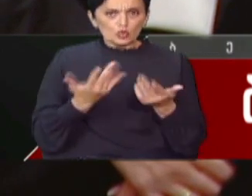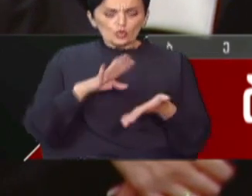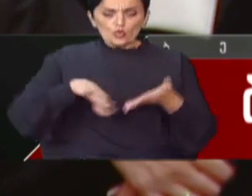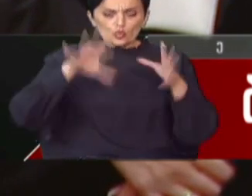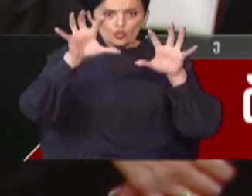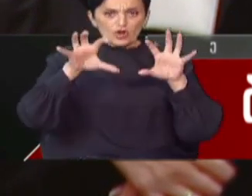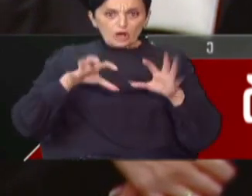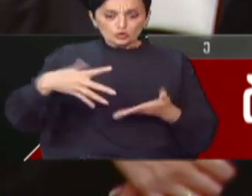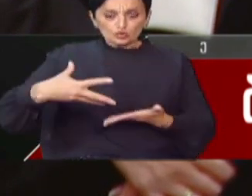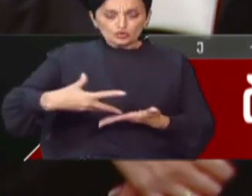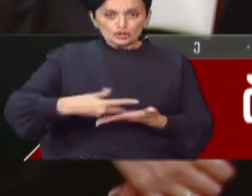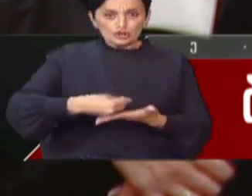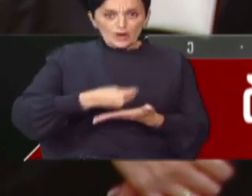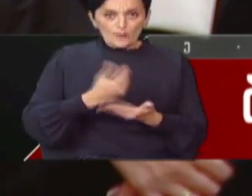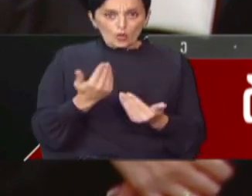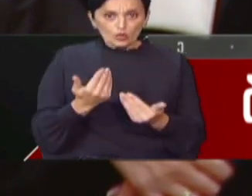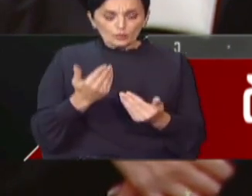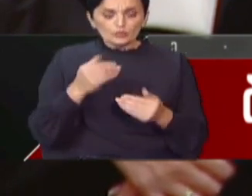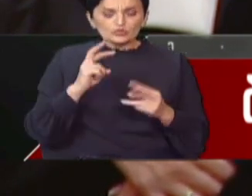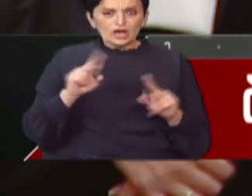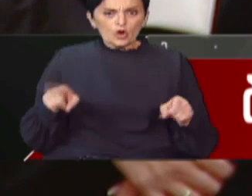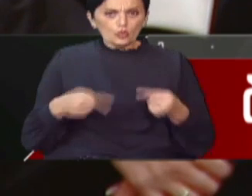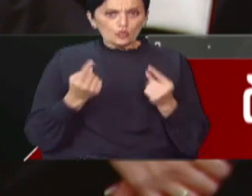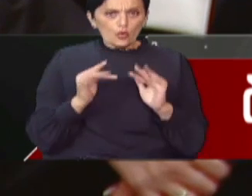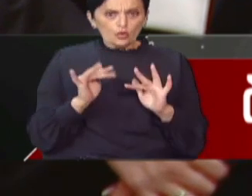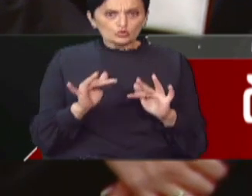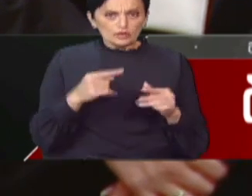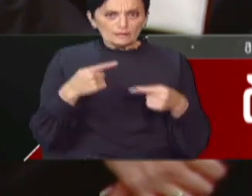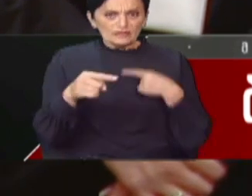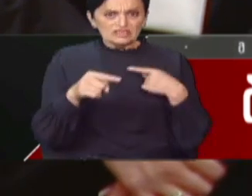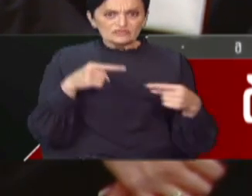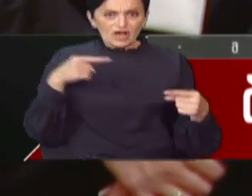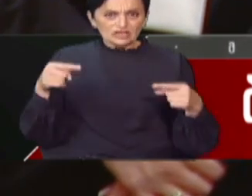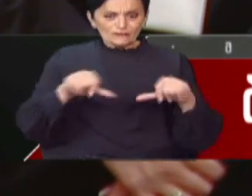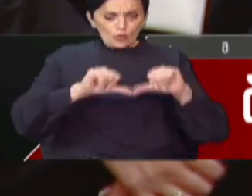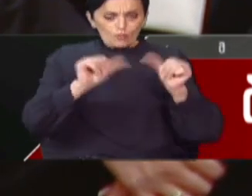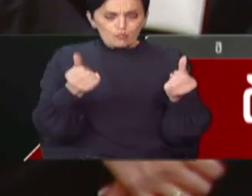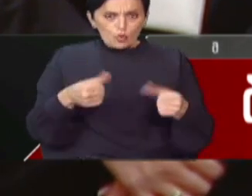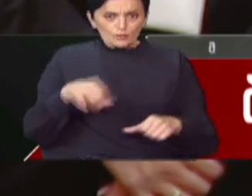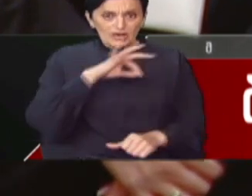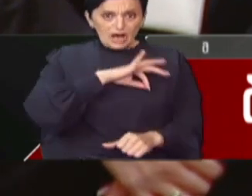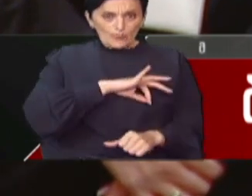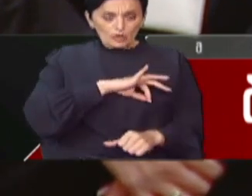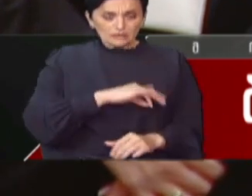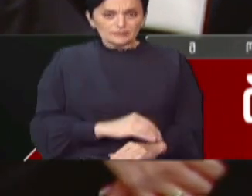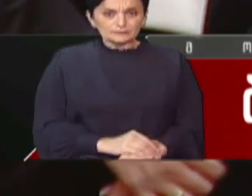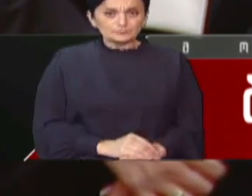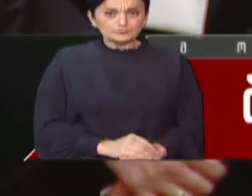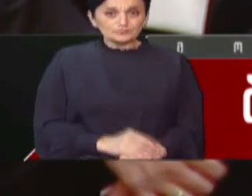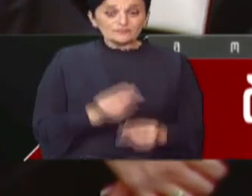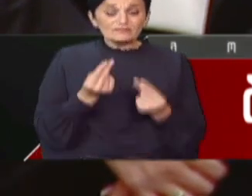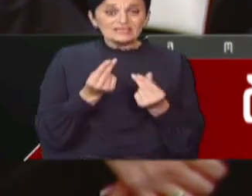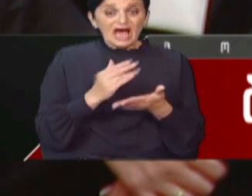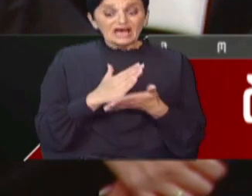უკანონო შემოსავლის ლეგალიზაცია კი ხორციელდებოდა სხვადასხვა ფორმების გამოყენებით. კერძოდ,